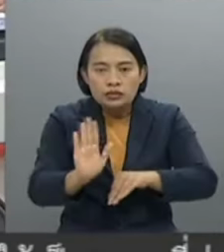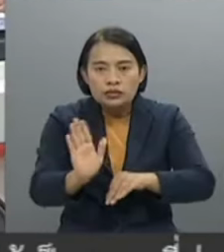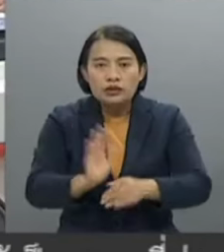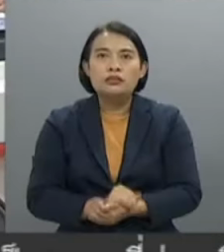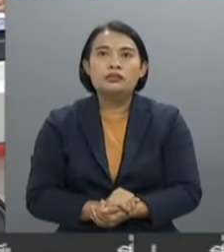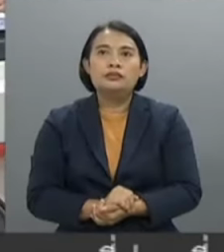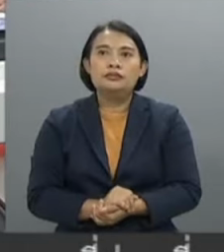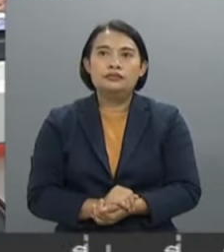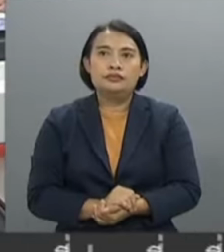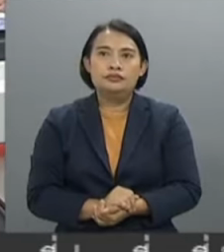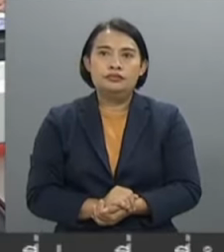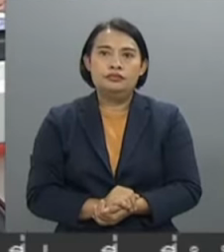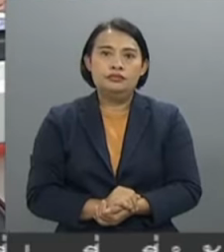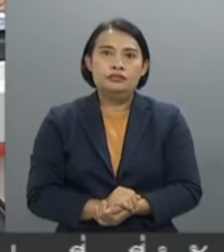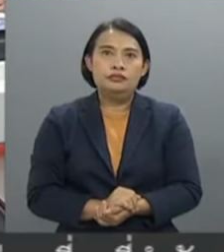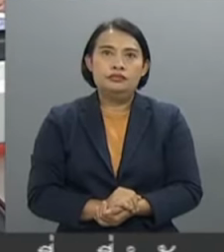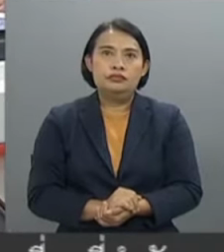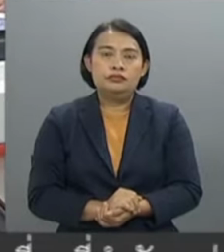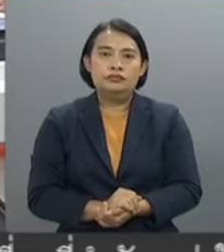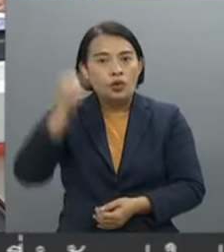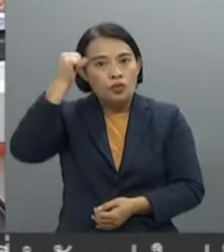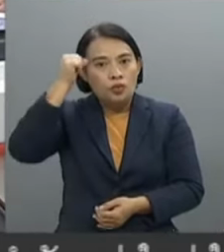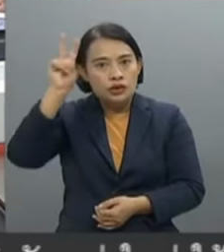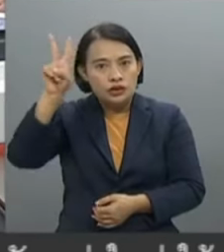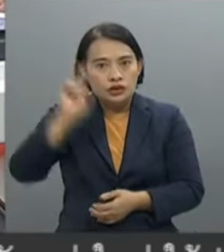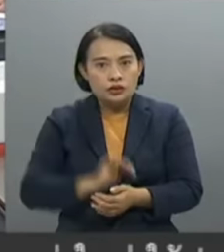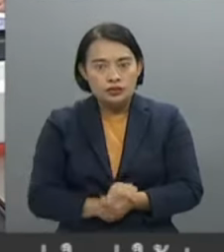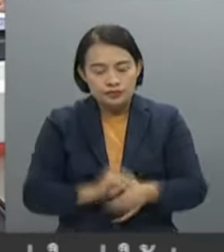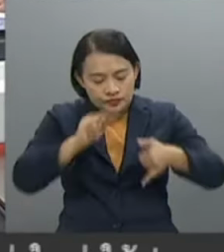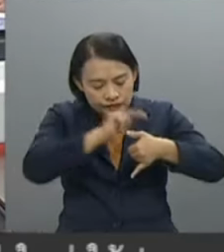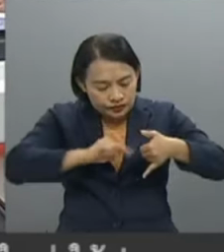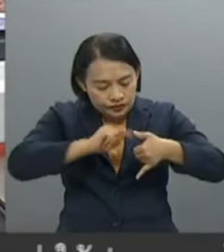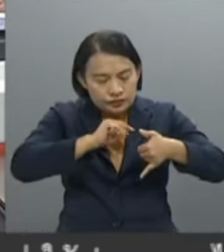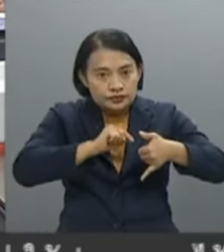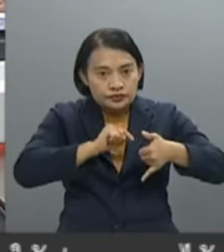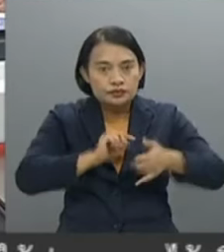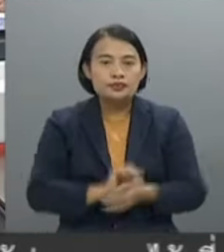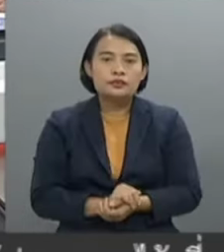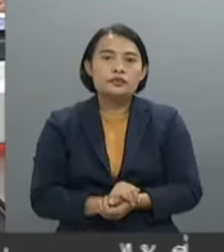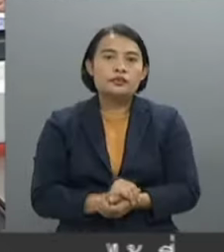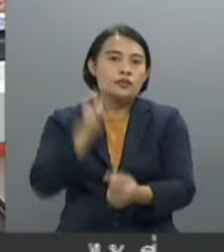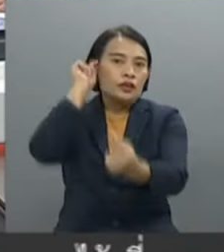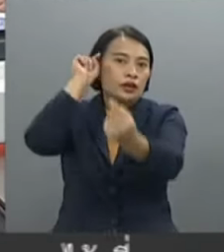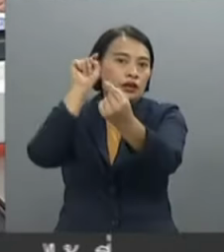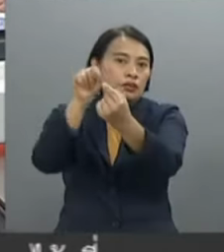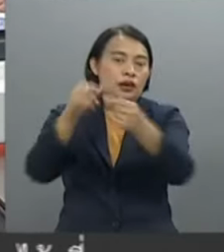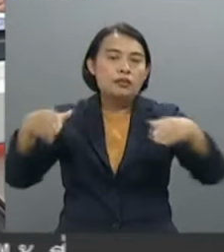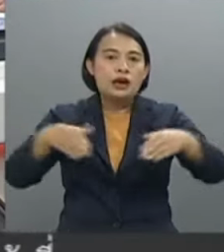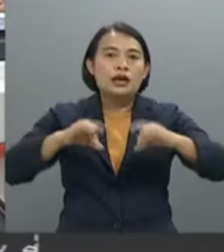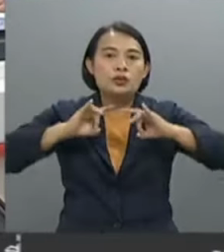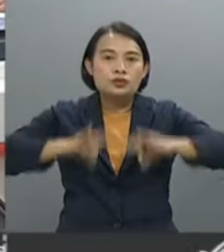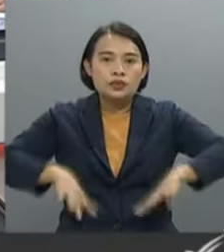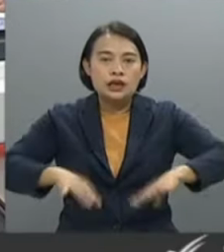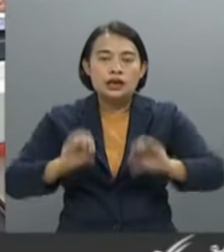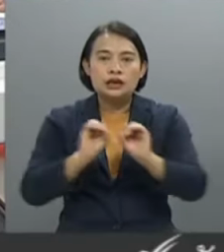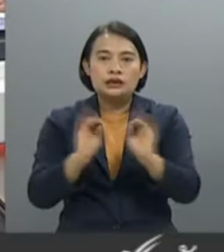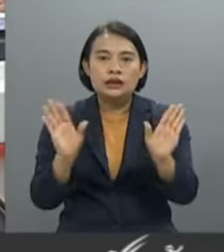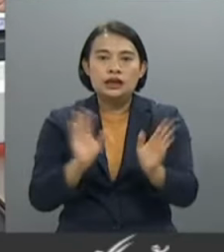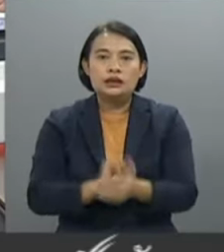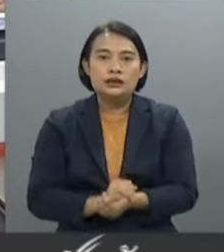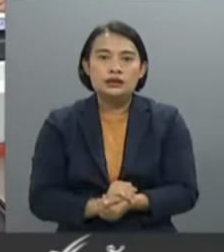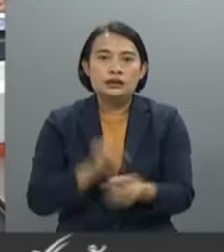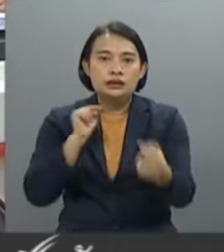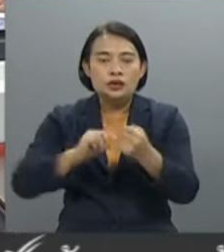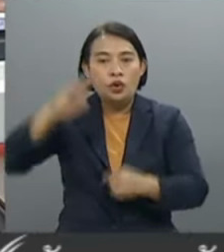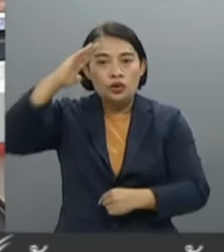ที่2ของการตรวจหาเชื้อโควิด-19 เพื่อที่จะเจาะเป้าหมายกลุ่มเสี่ยงให้ชัดเจนมากขึ้นจากกรณีที่ทหารอียิปต์เข้าพัก